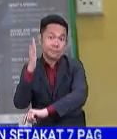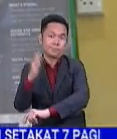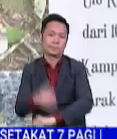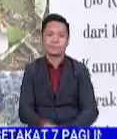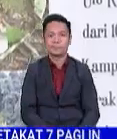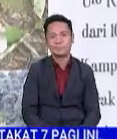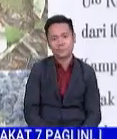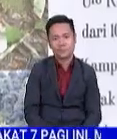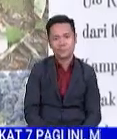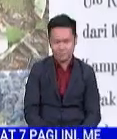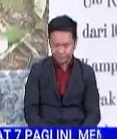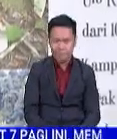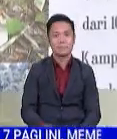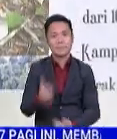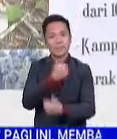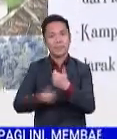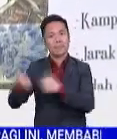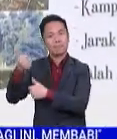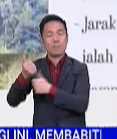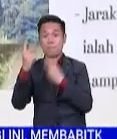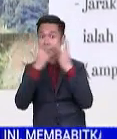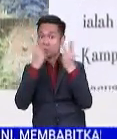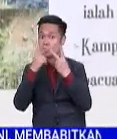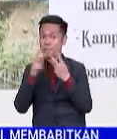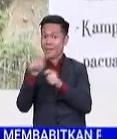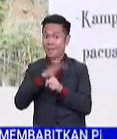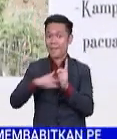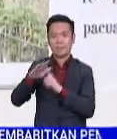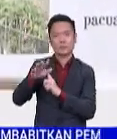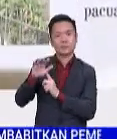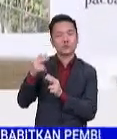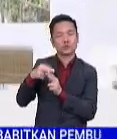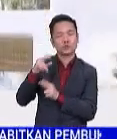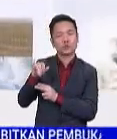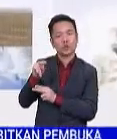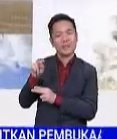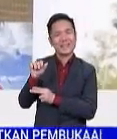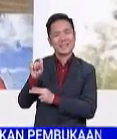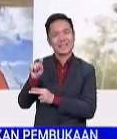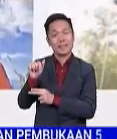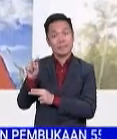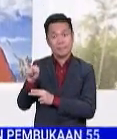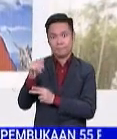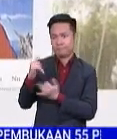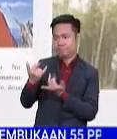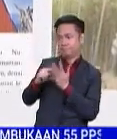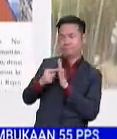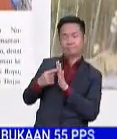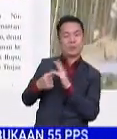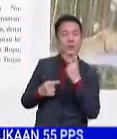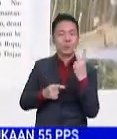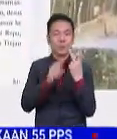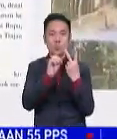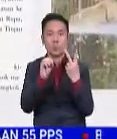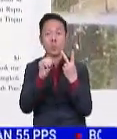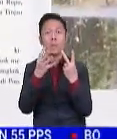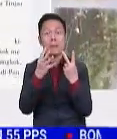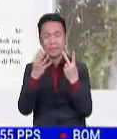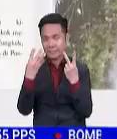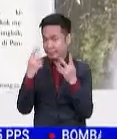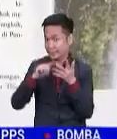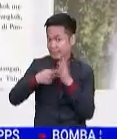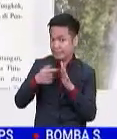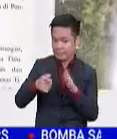pembantu menteri pelancongan kebudayaan dan alam sekitar dan tujuan listen bangkai berkata sejak dimulakan pada 2014